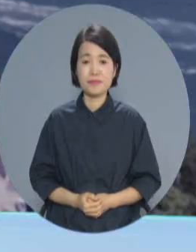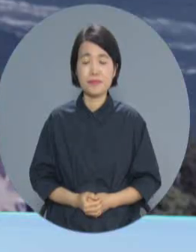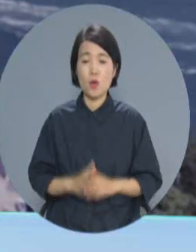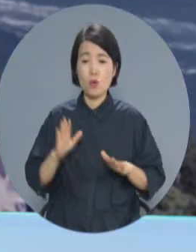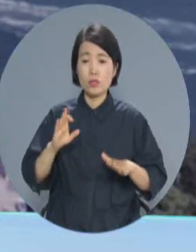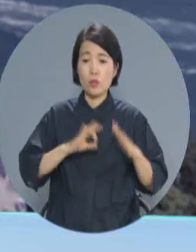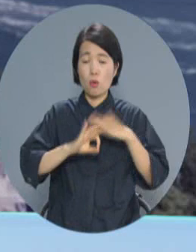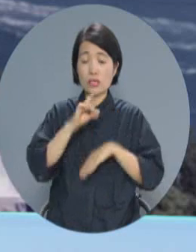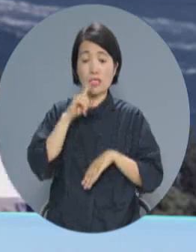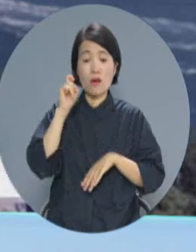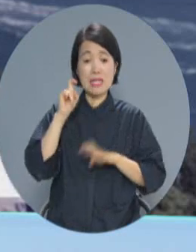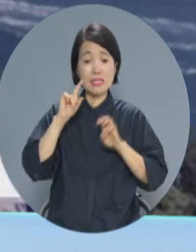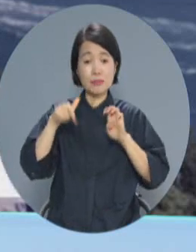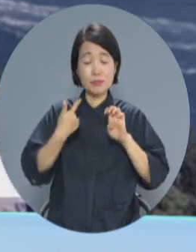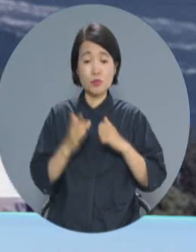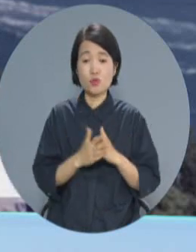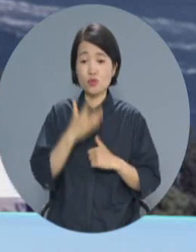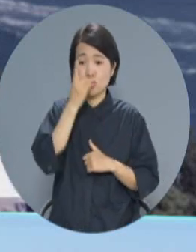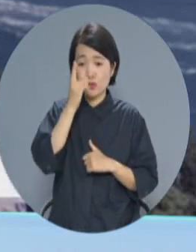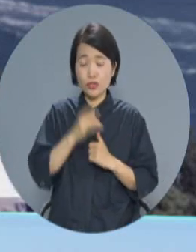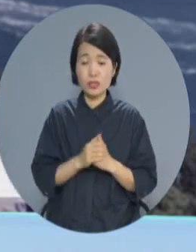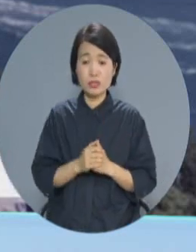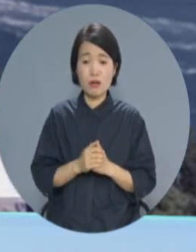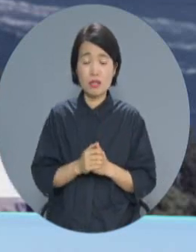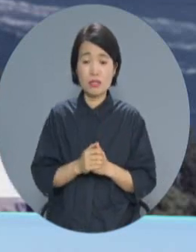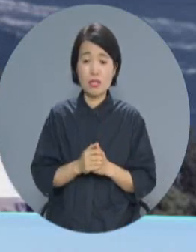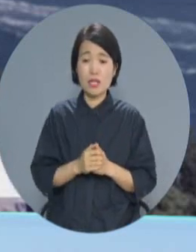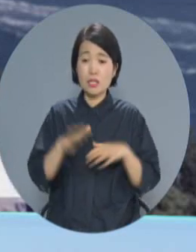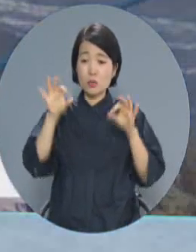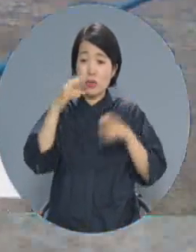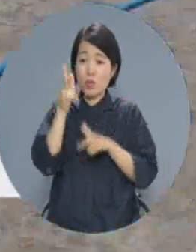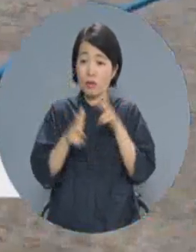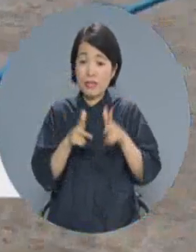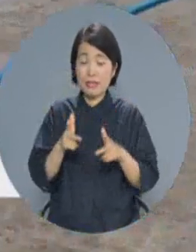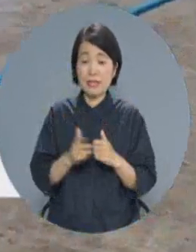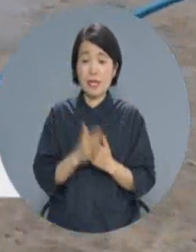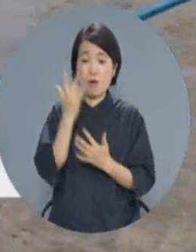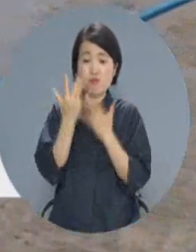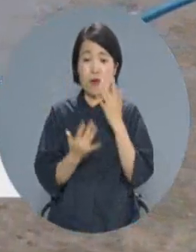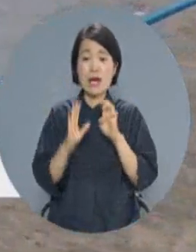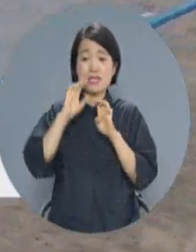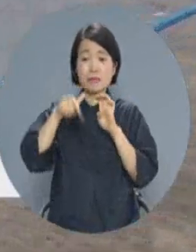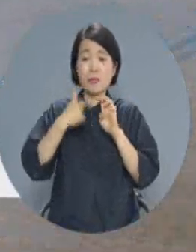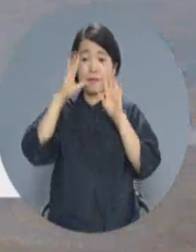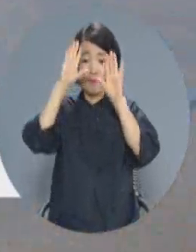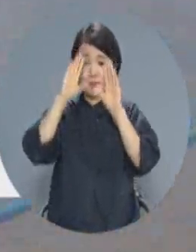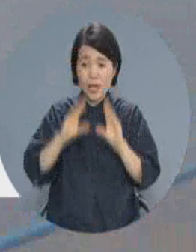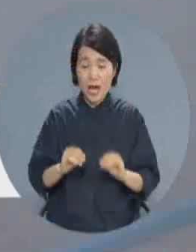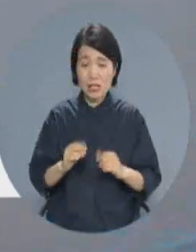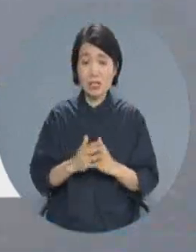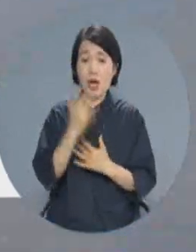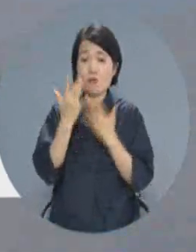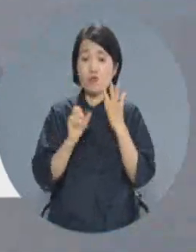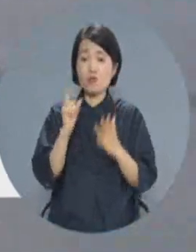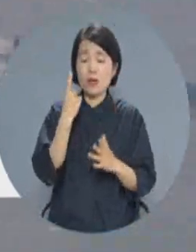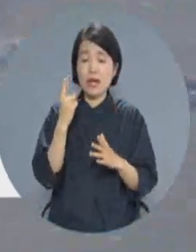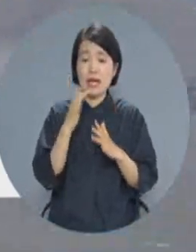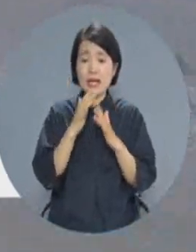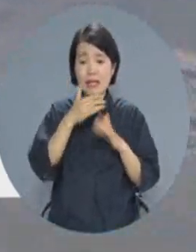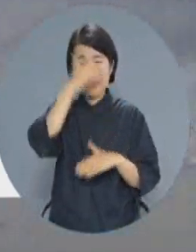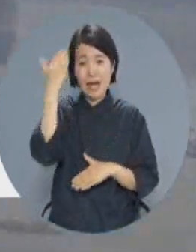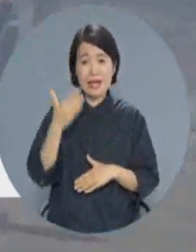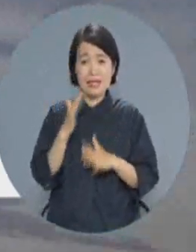오늘 오전 11시 반쯤 순천시 조례동의 한 폐지 공장에서 불이 나 30여 분 만에 꺼졌습니다. 이 불로 인명